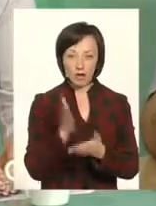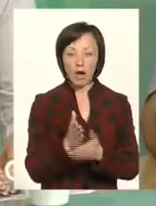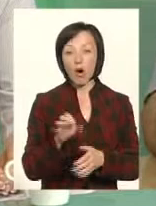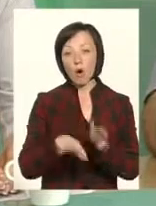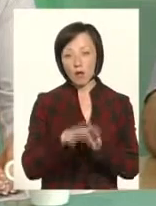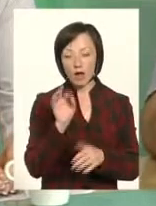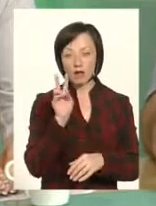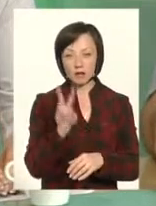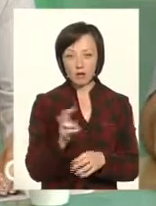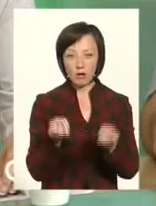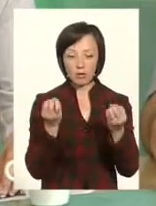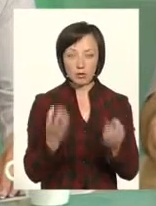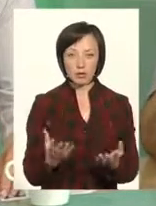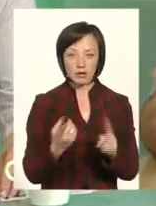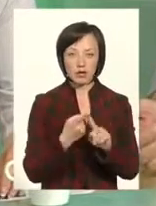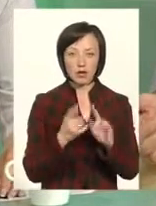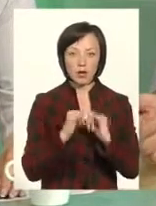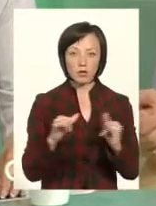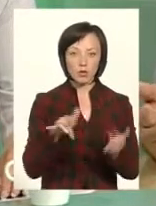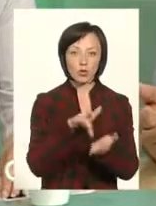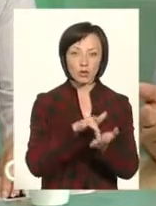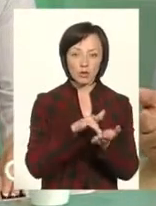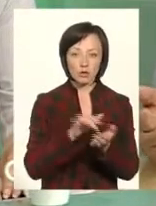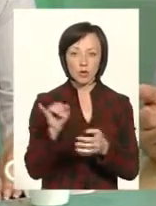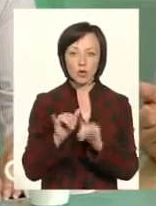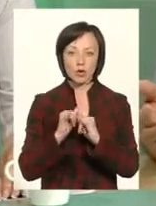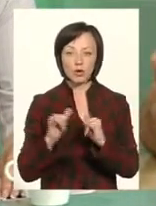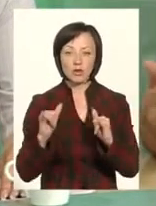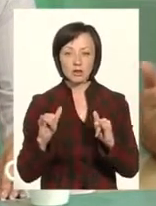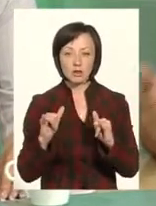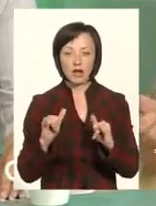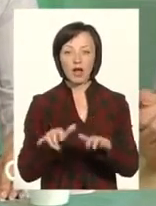Вони обрали 2 простих напрямки. Це розвиток туризму і розвиток